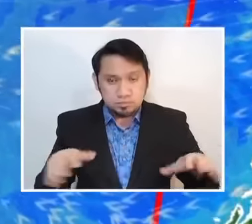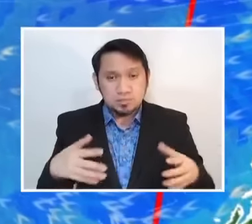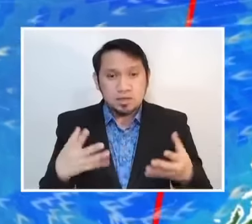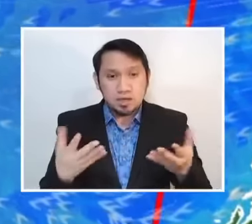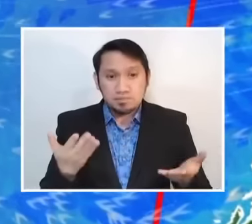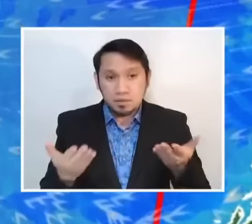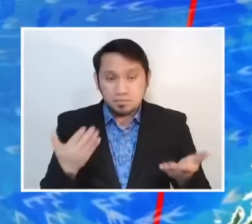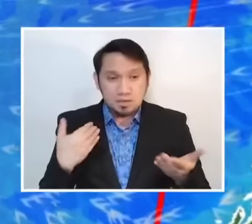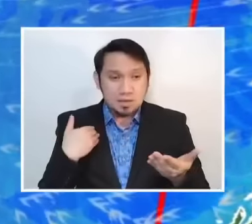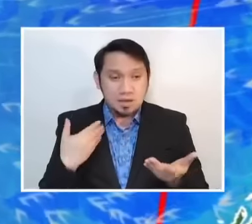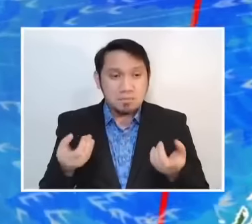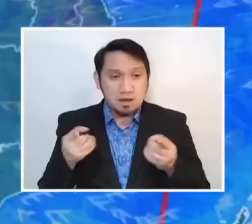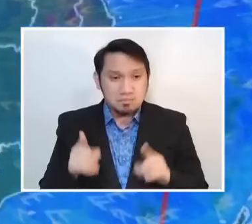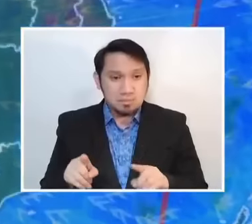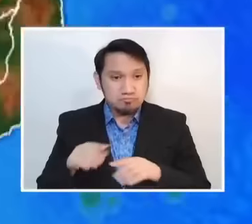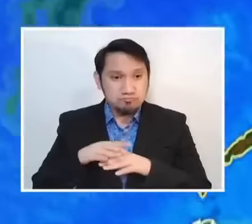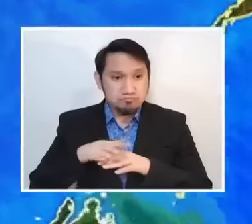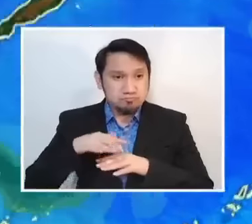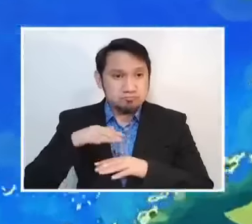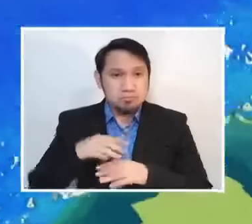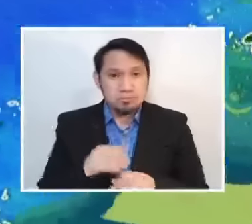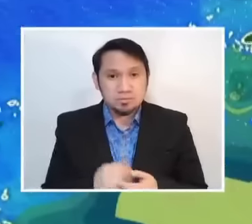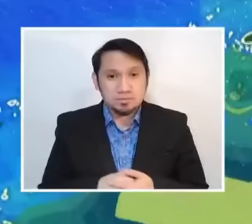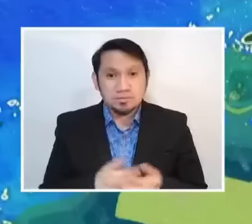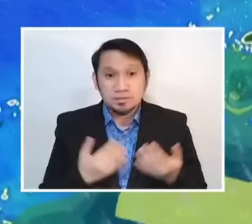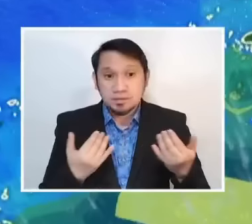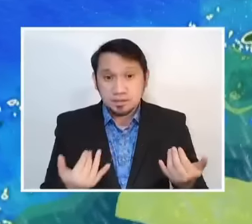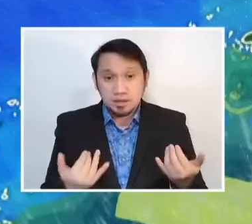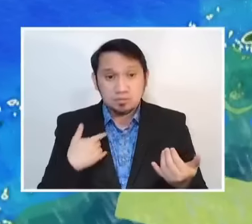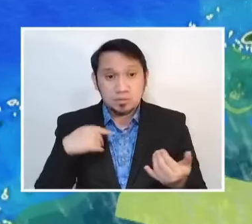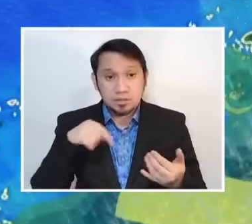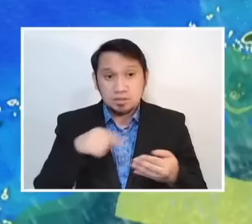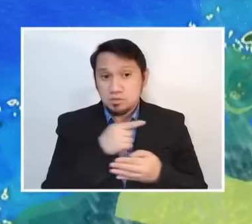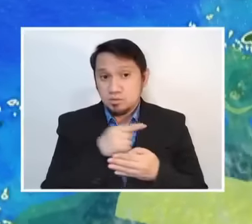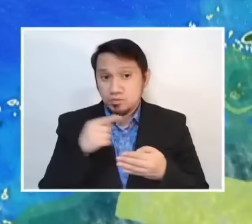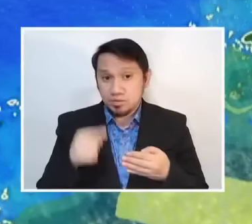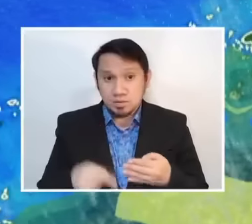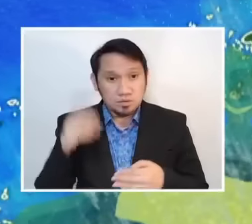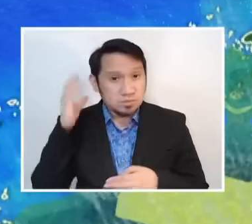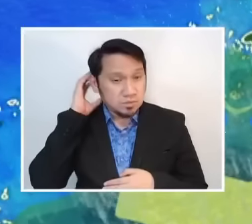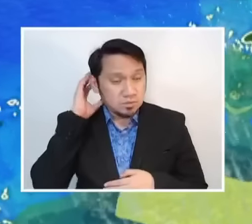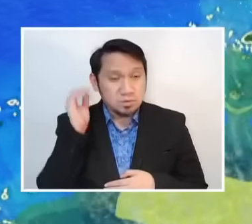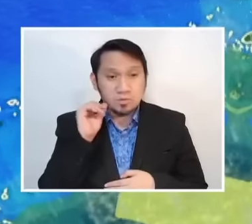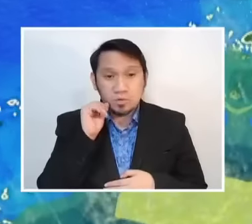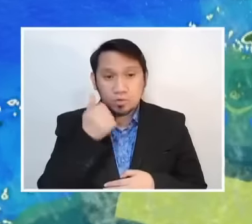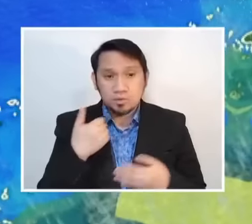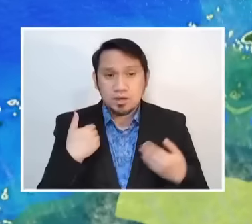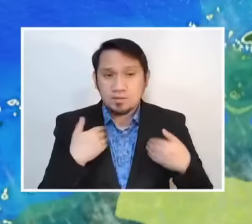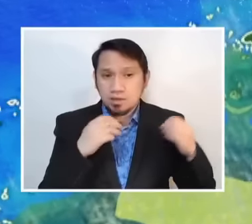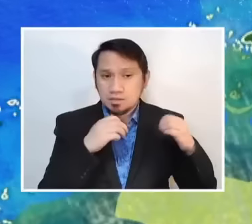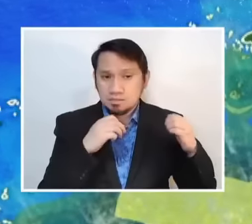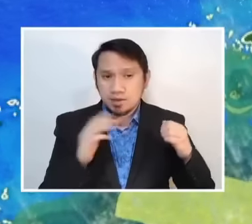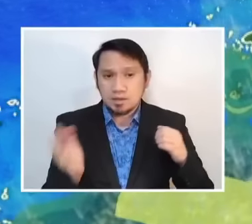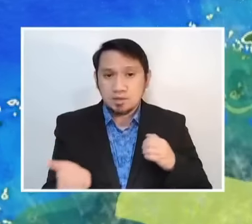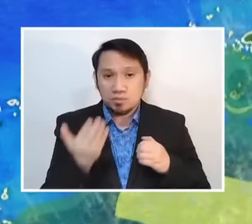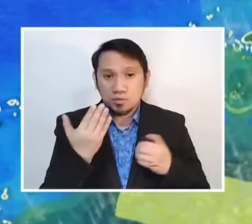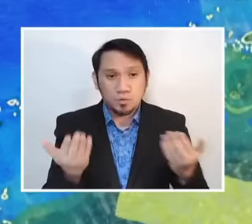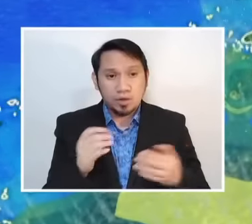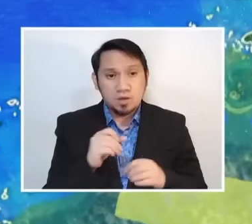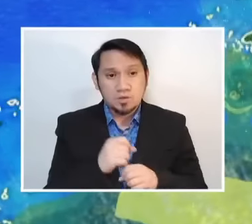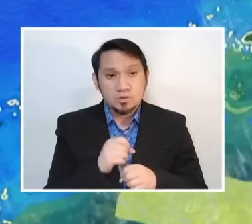ng panahon. Sa rainfall forecast ng The Weather Company para sa weekend sa Mindanao po, bukas may aasahan ng ulan sa umaga sa Surigao del